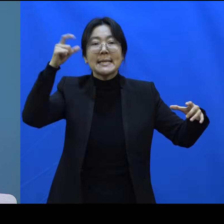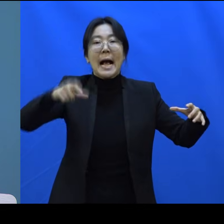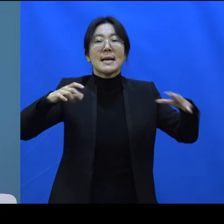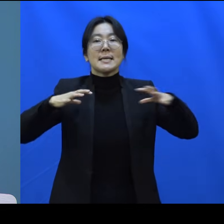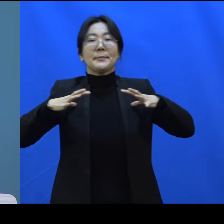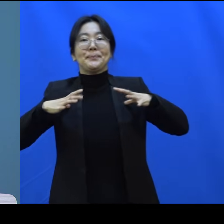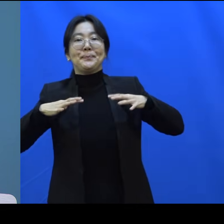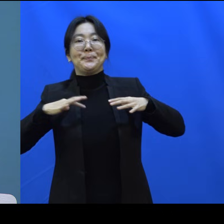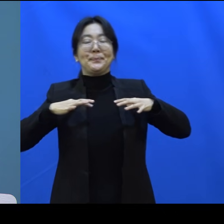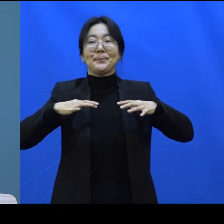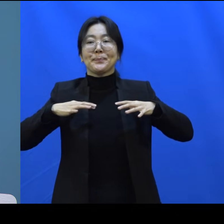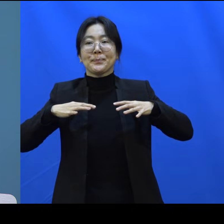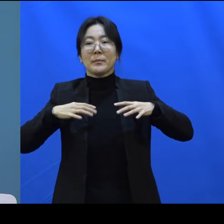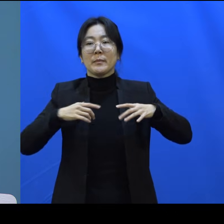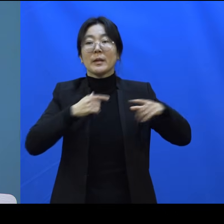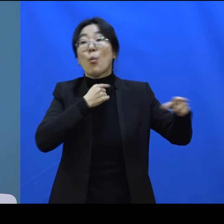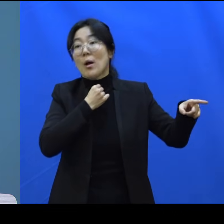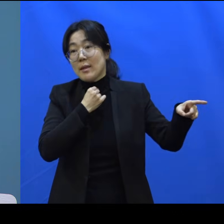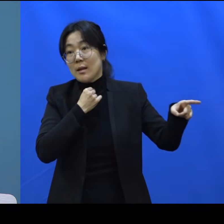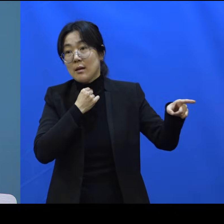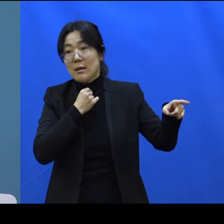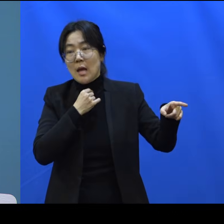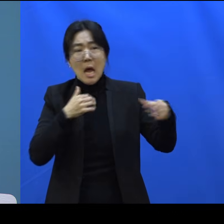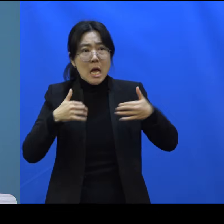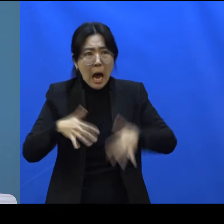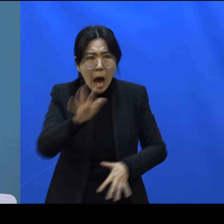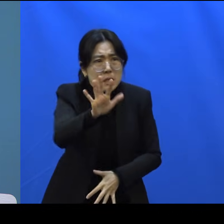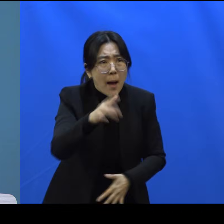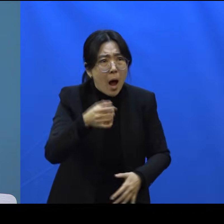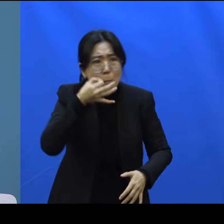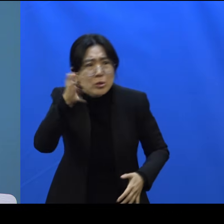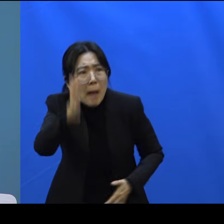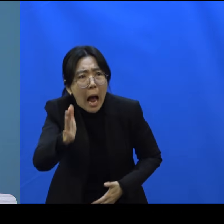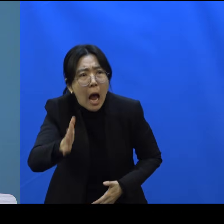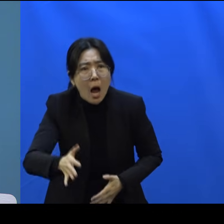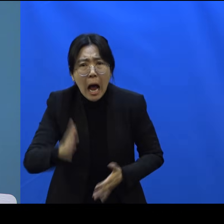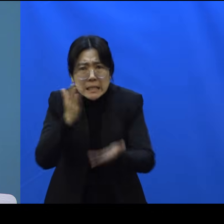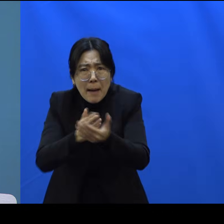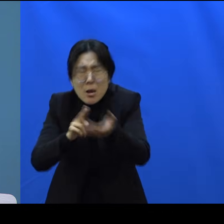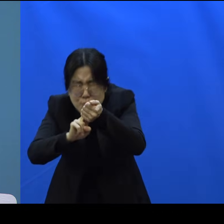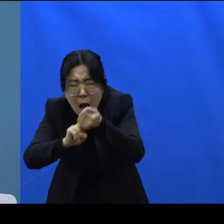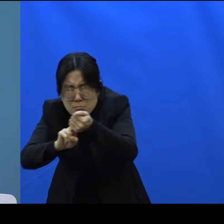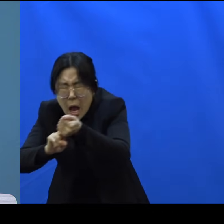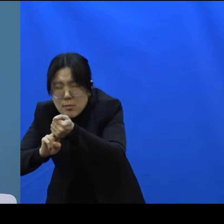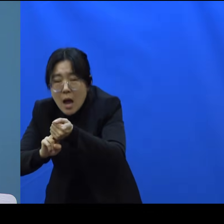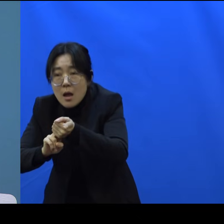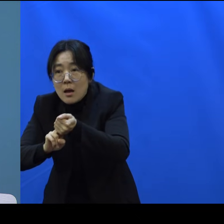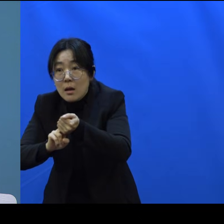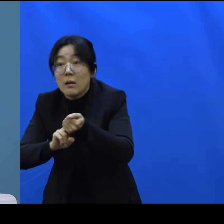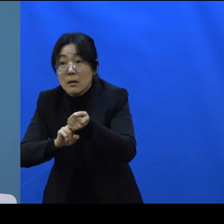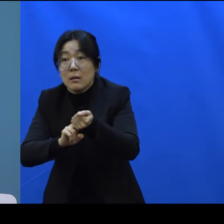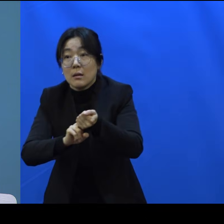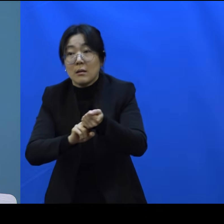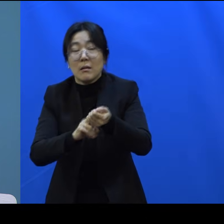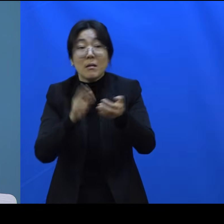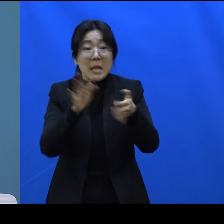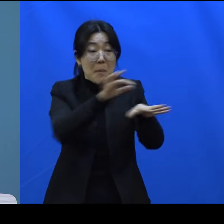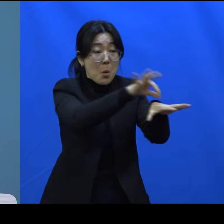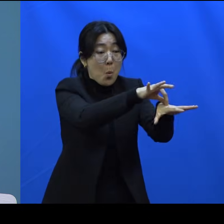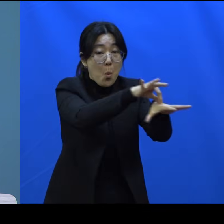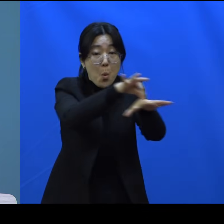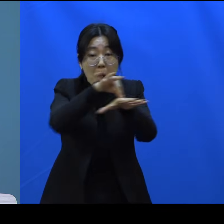거죠. 그런 문화에서 우리가 살았습니다. 약하면 안 돼. 강해야 돼. 그게 우리가 길들여져 있습니다. 교회를 다녀도.